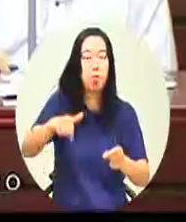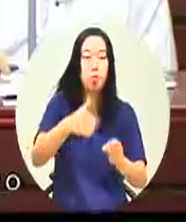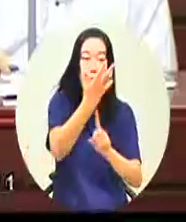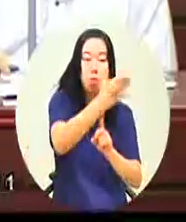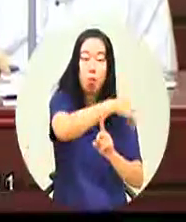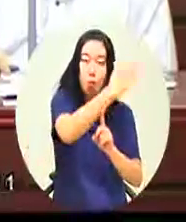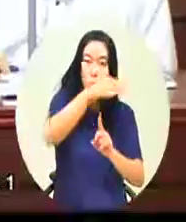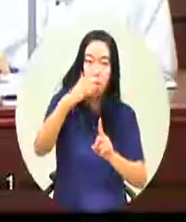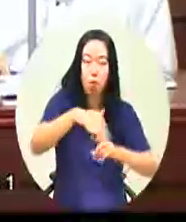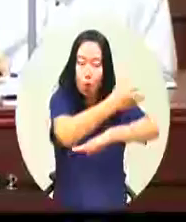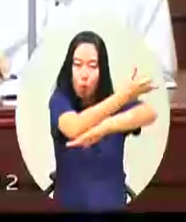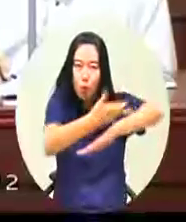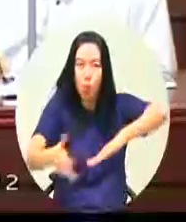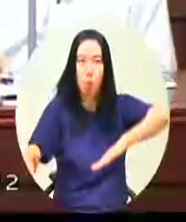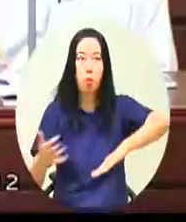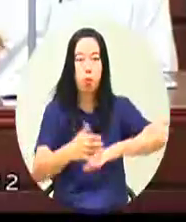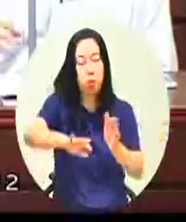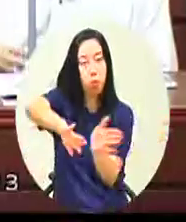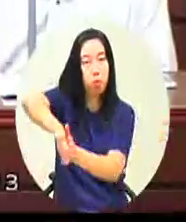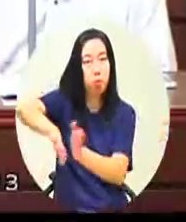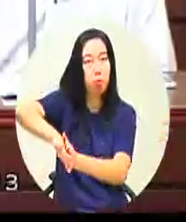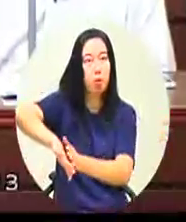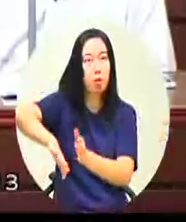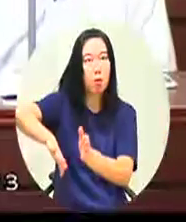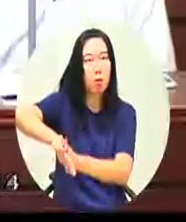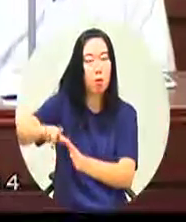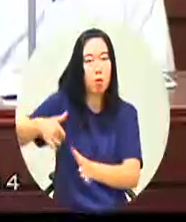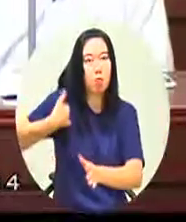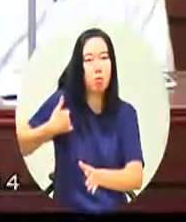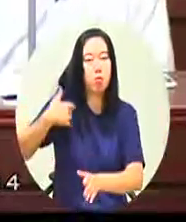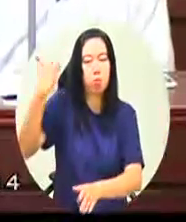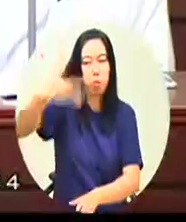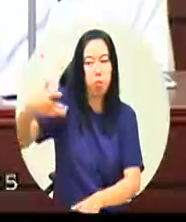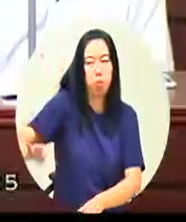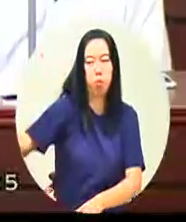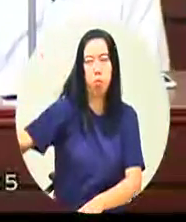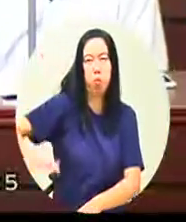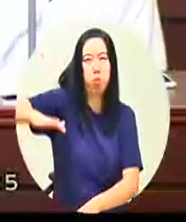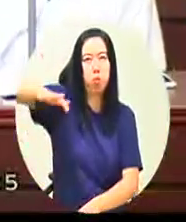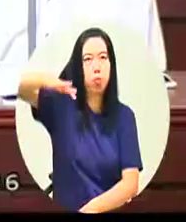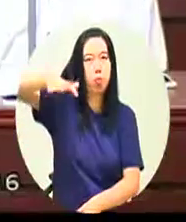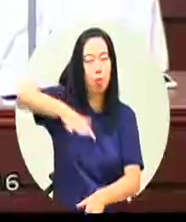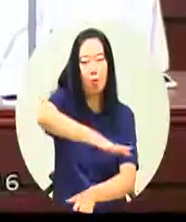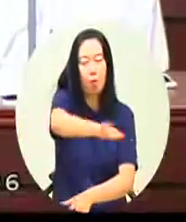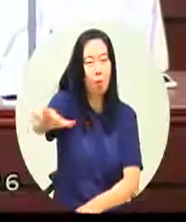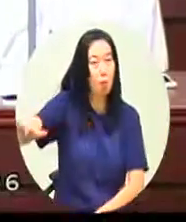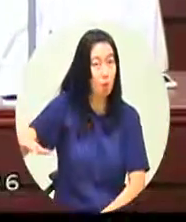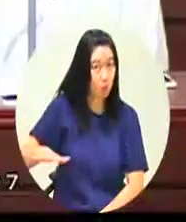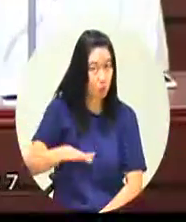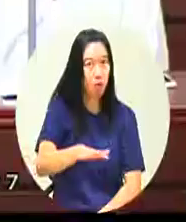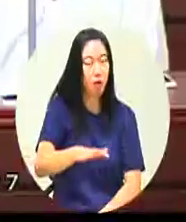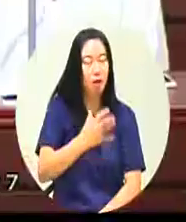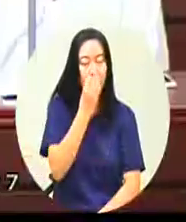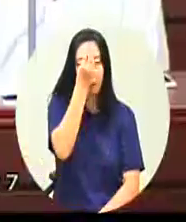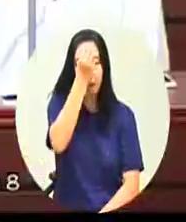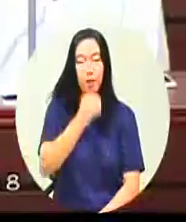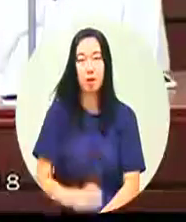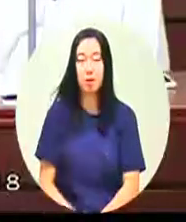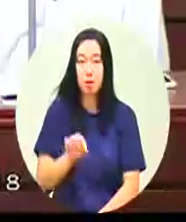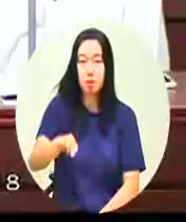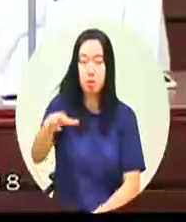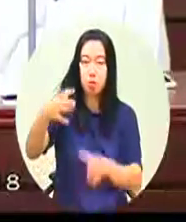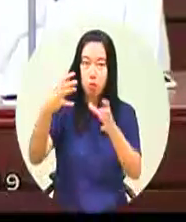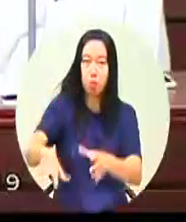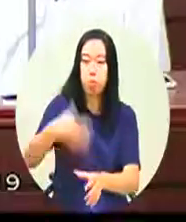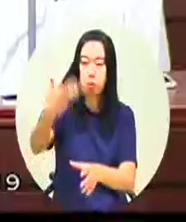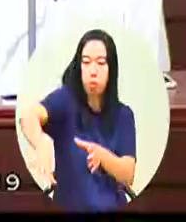地方过去，整个右半边其实是汪洋一片啊，刚才是因为几片海的安尼啦。那我们在那个地方要设抽